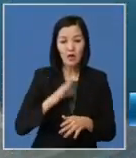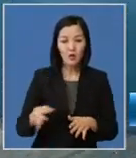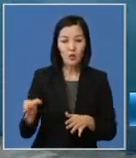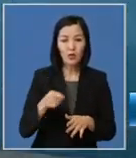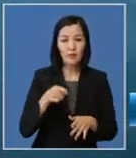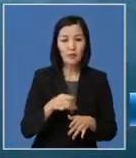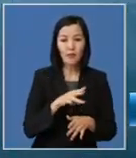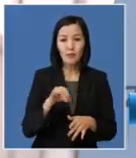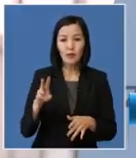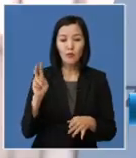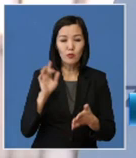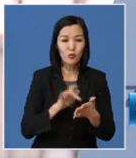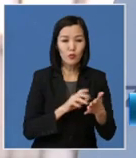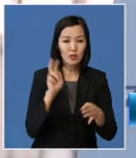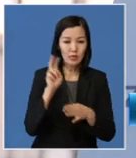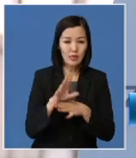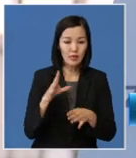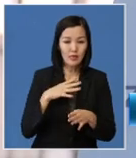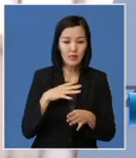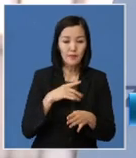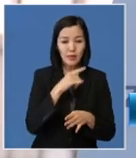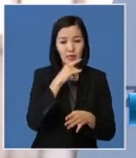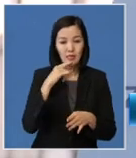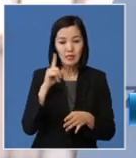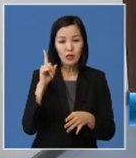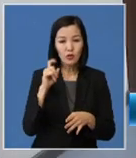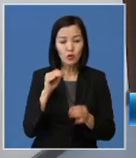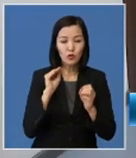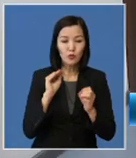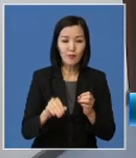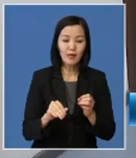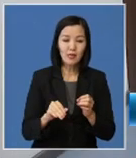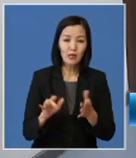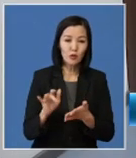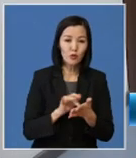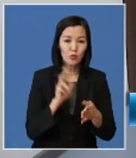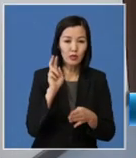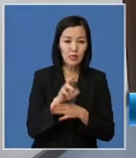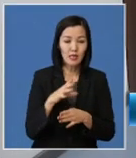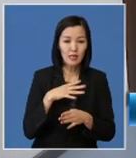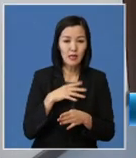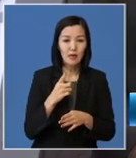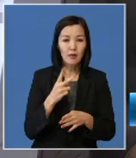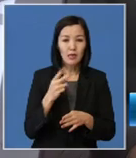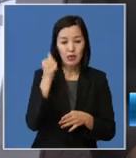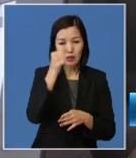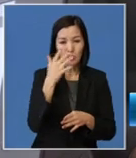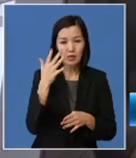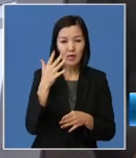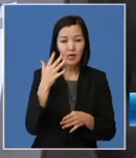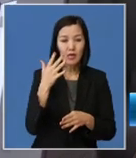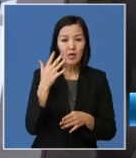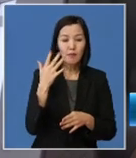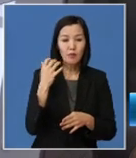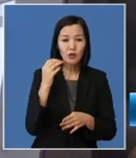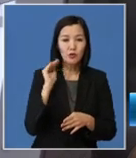тынығып қайтқан. Жалпы өткен жылы облысымызға Ресейден 100 мың турист келген. Алдағы 1-2 жылда олардың санын 500 000-ға жеткізу